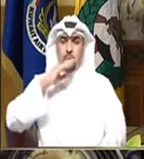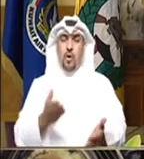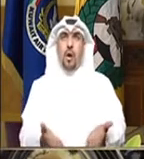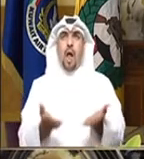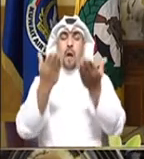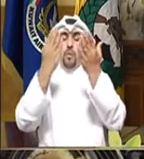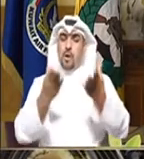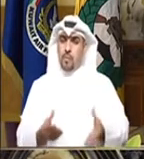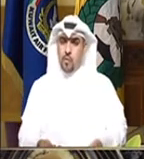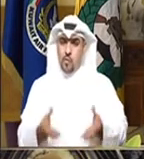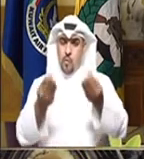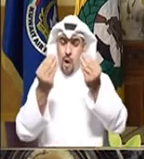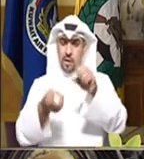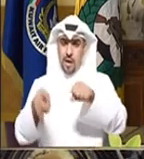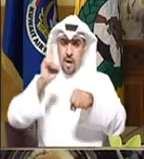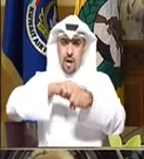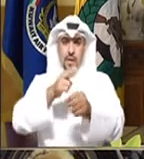عليها بالثناء